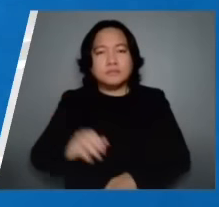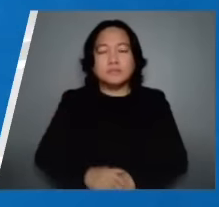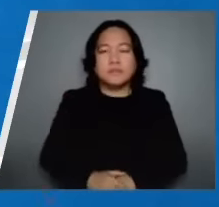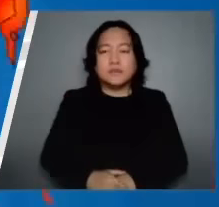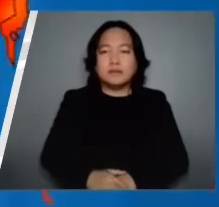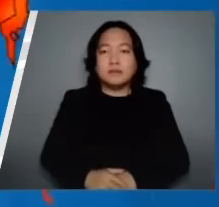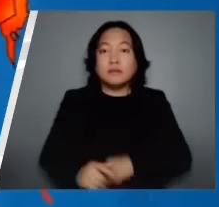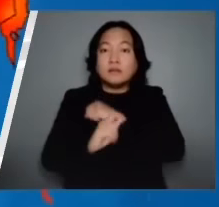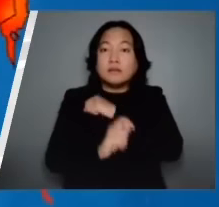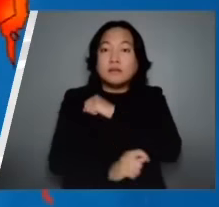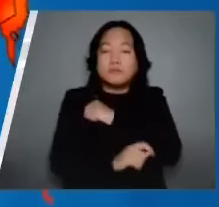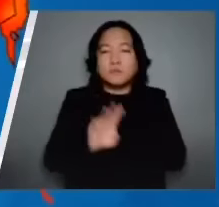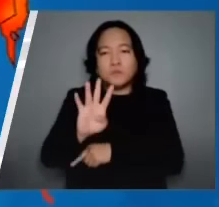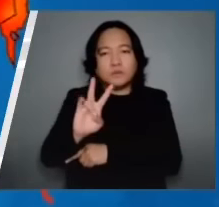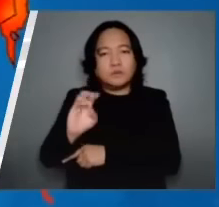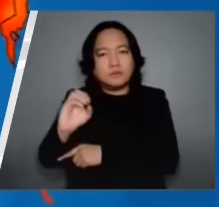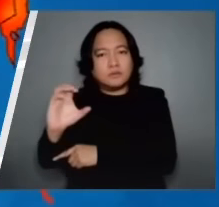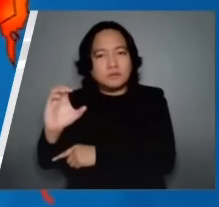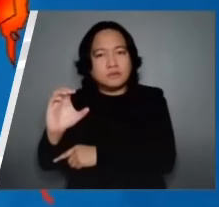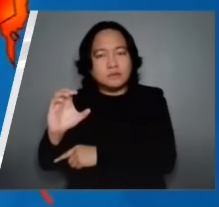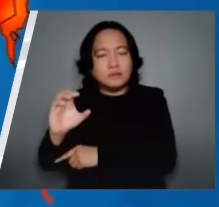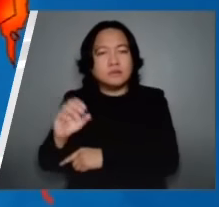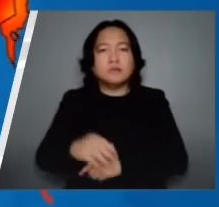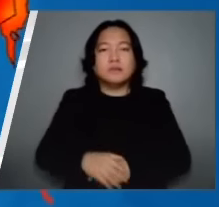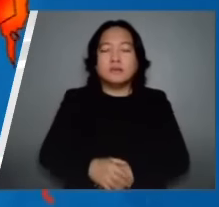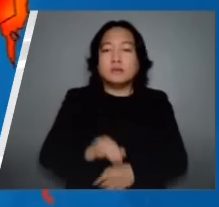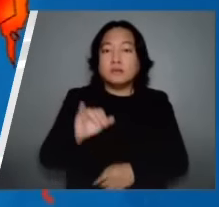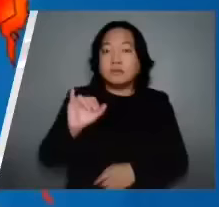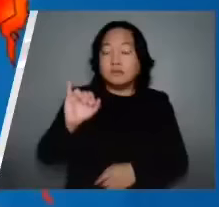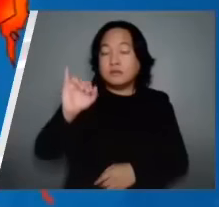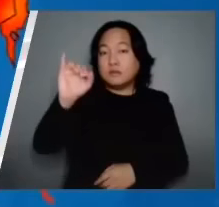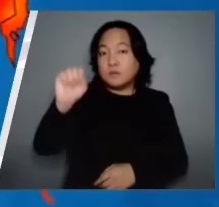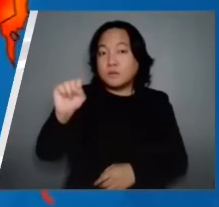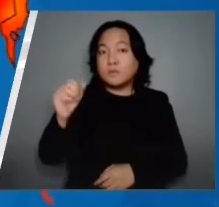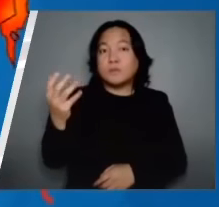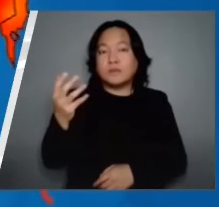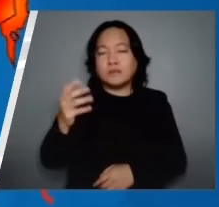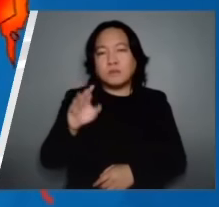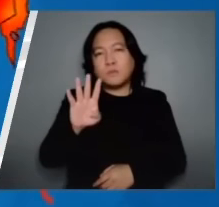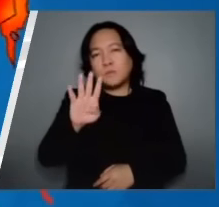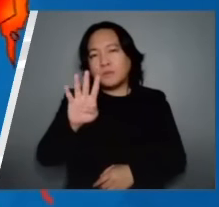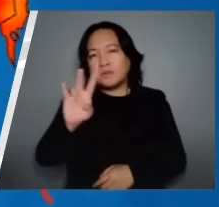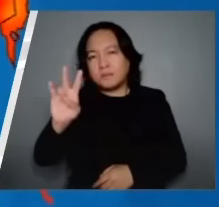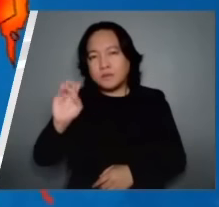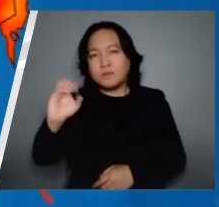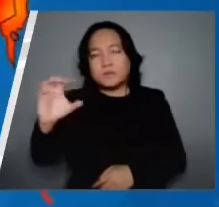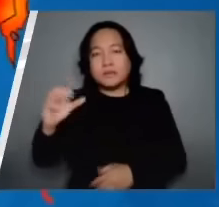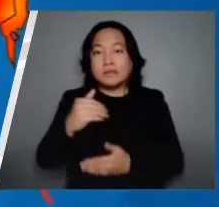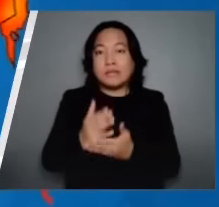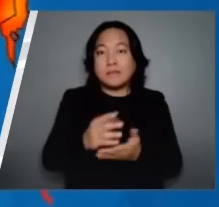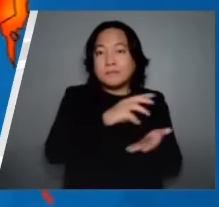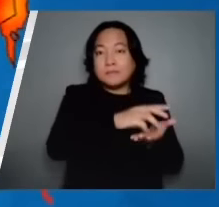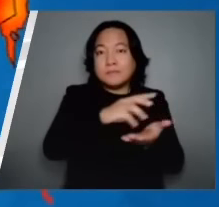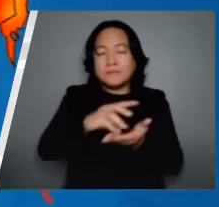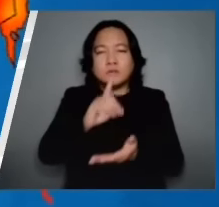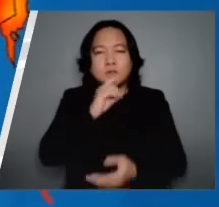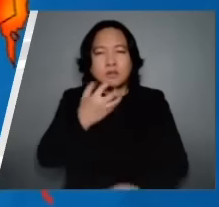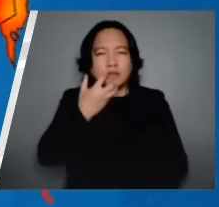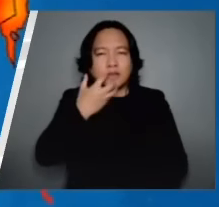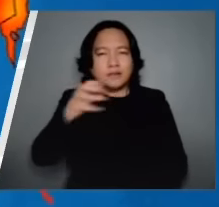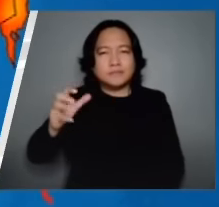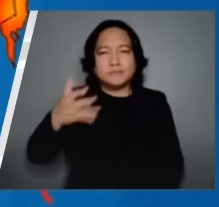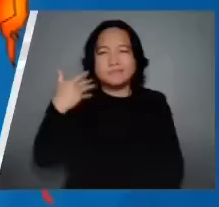at 45 degrees Celsius sa Lawag City, Ilocos Norte. At bukod sa mga yan, mahigit 30 lugar pa ang aabot sa danger level ang